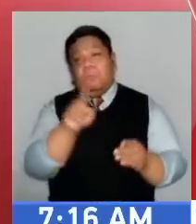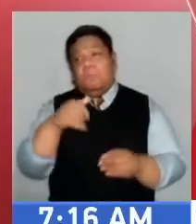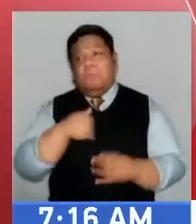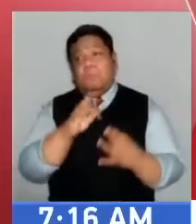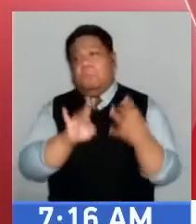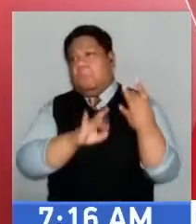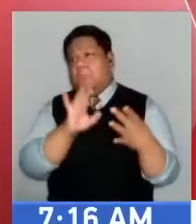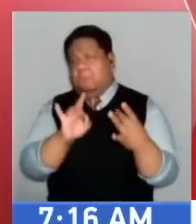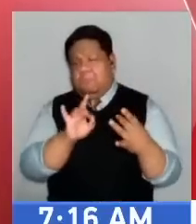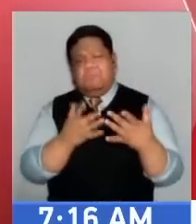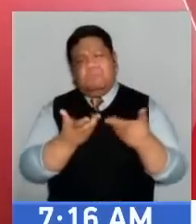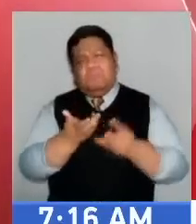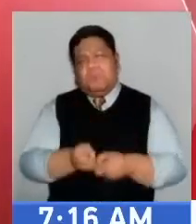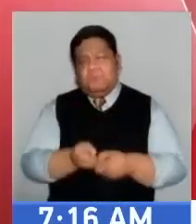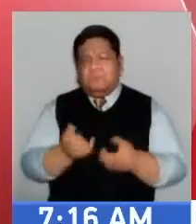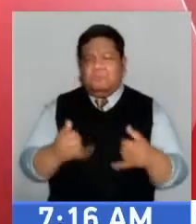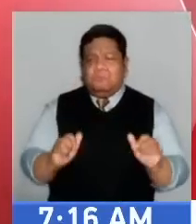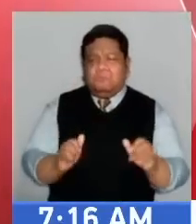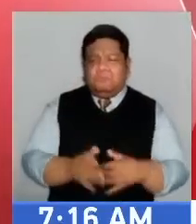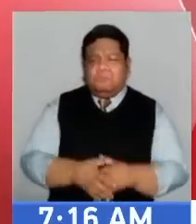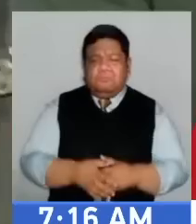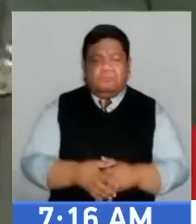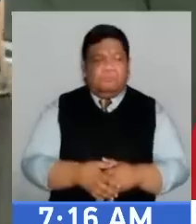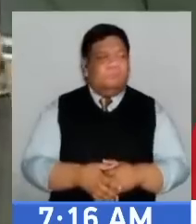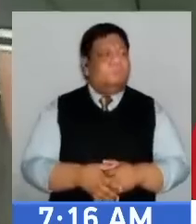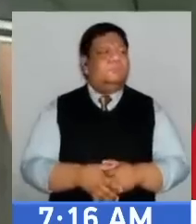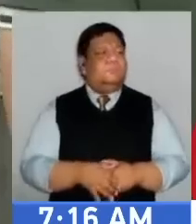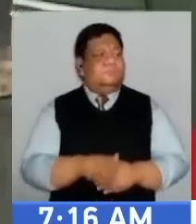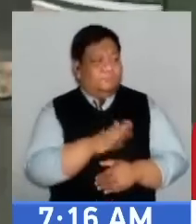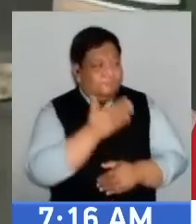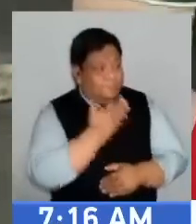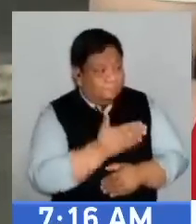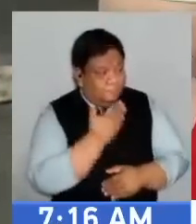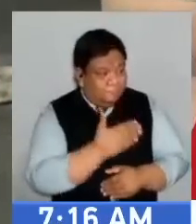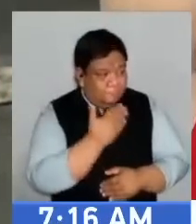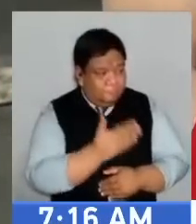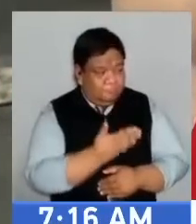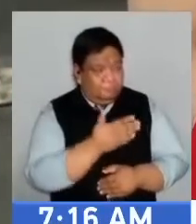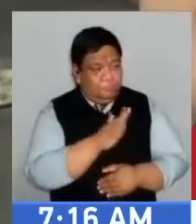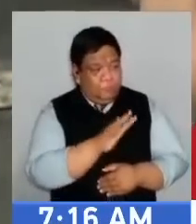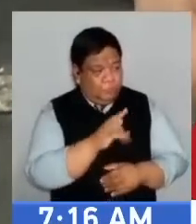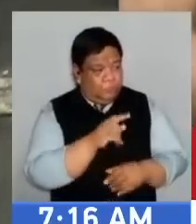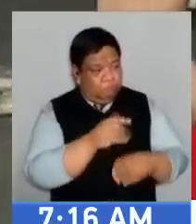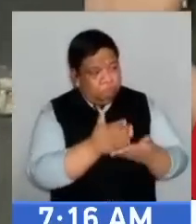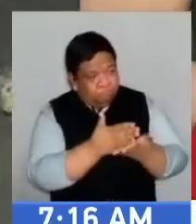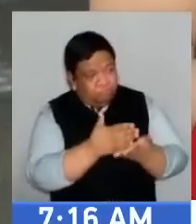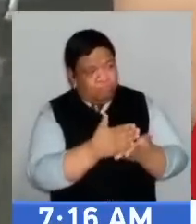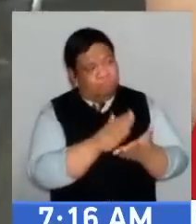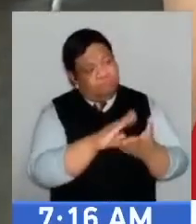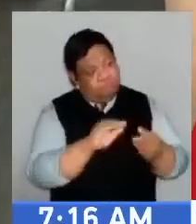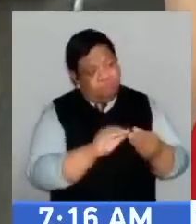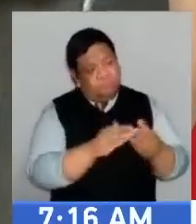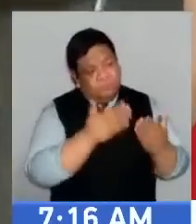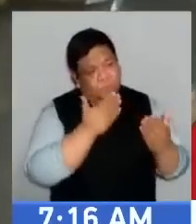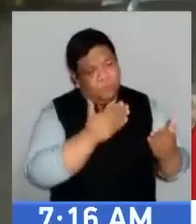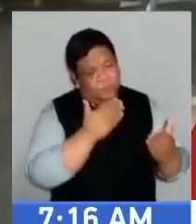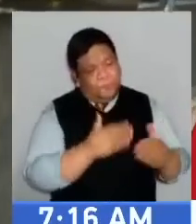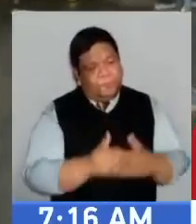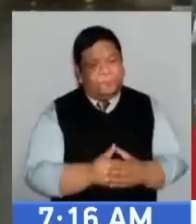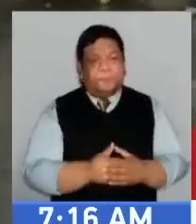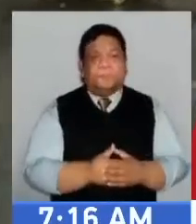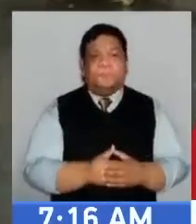naman. Okay. Si Tatay, Tay, maraming salamat po sa pagbahagi ng inyong kwento sa amin. Si isa lamang po,